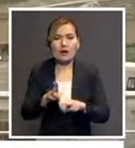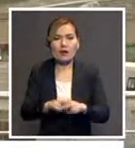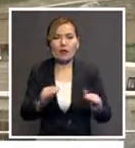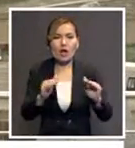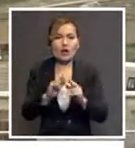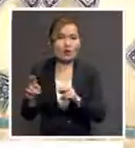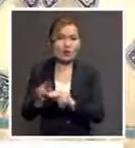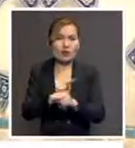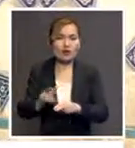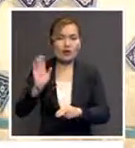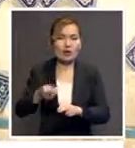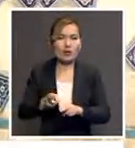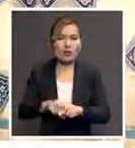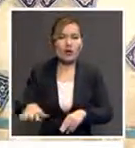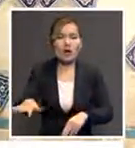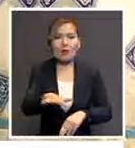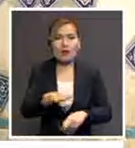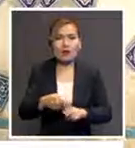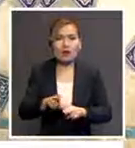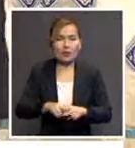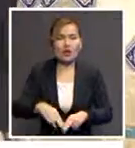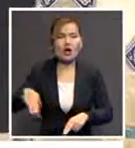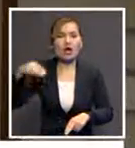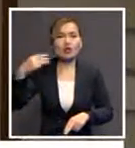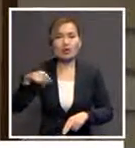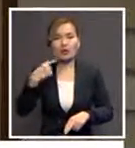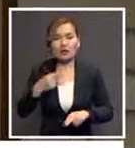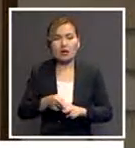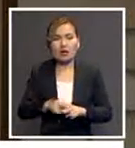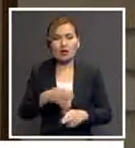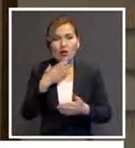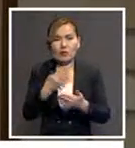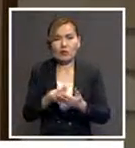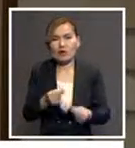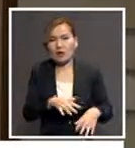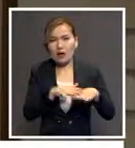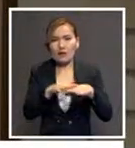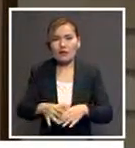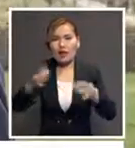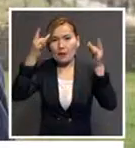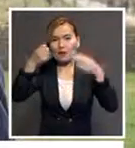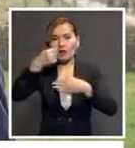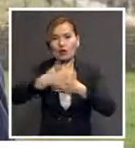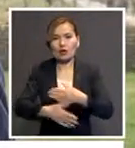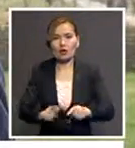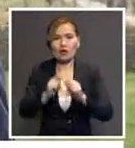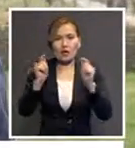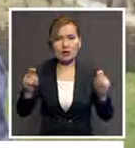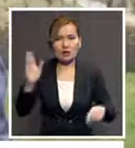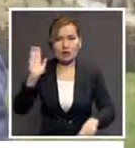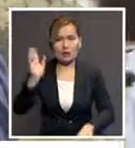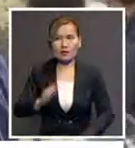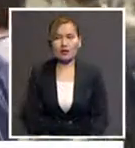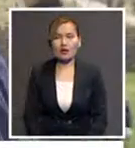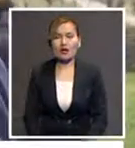көшірілмек. Одан босаған 12 гектар аумаққа түркі тілдес мемлекеттер өз қаржыларына мәдени орталықтарын салады. Мәселе елестетіңіз, ар